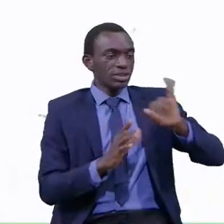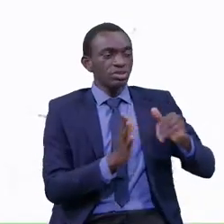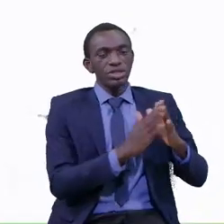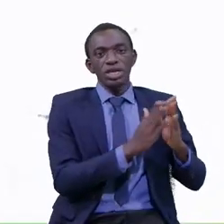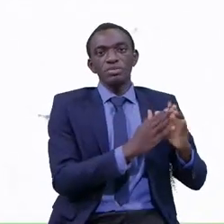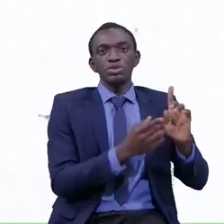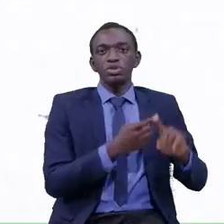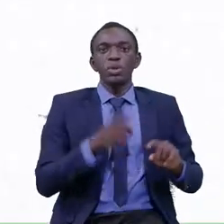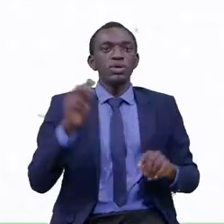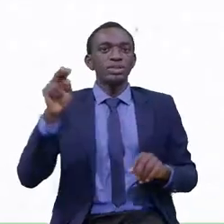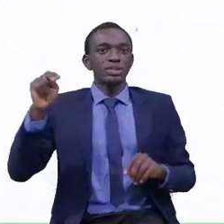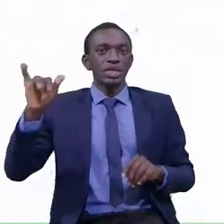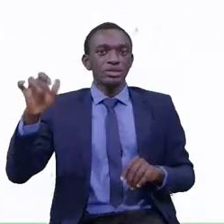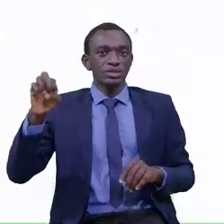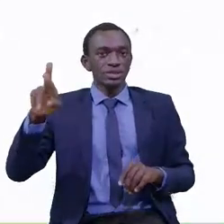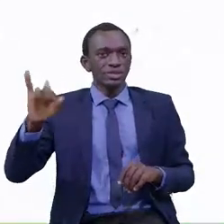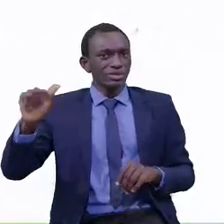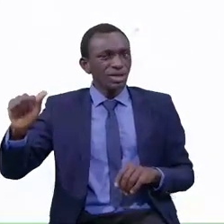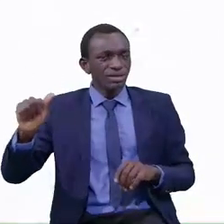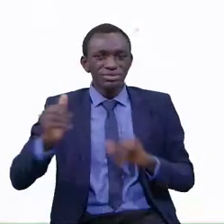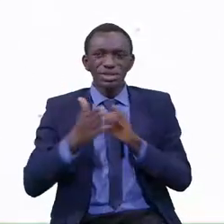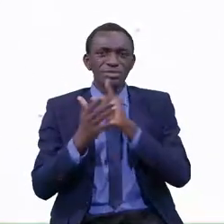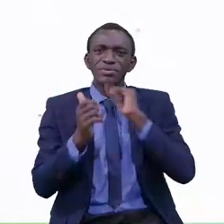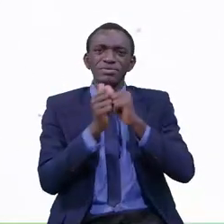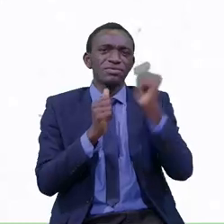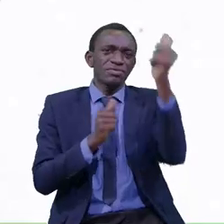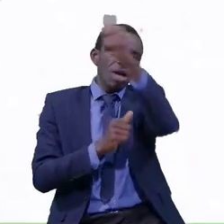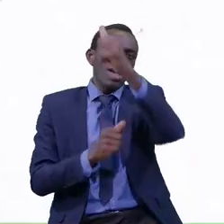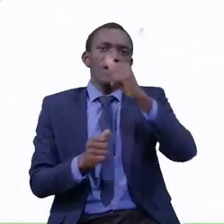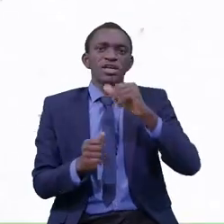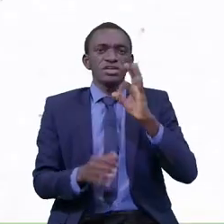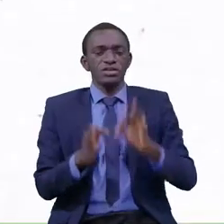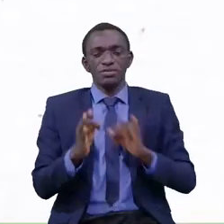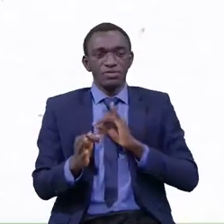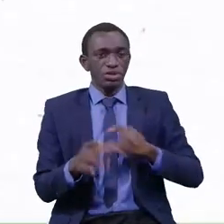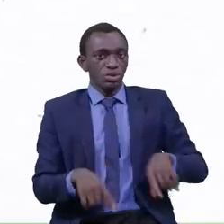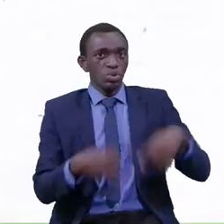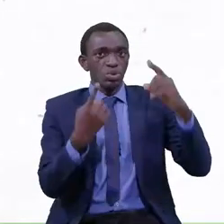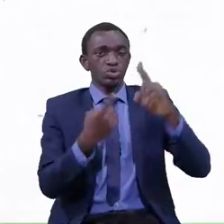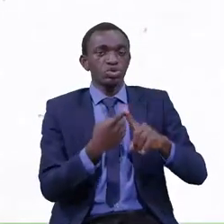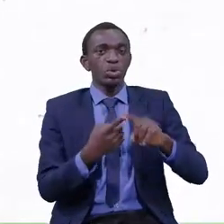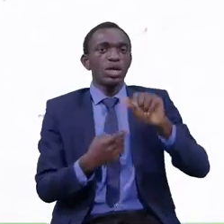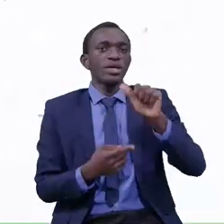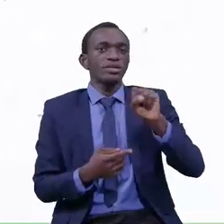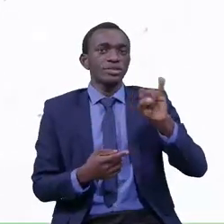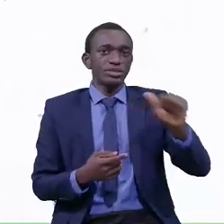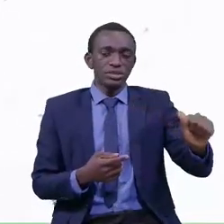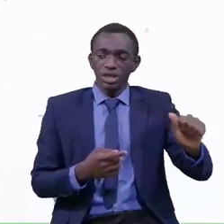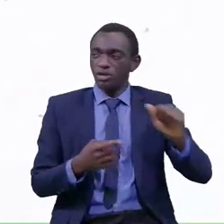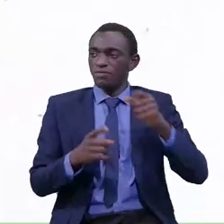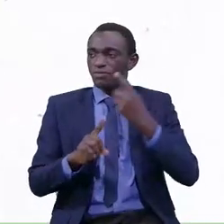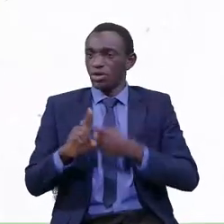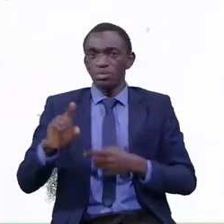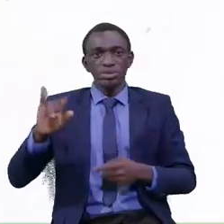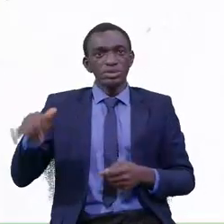ça c'était loin. Et aller dans un pays asiatique, de Jérusalem, il n'y a pas d'avion, c'est